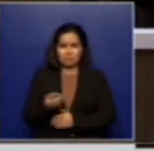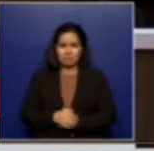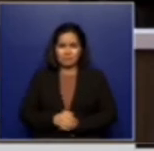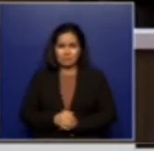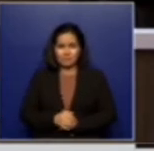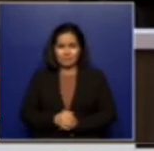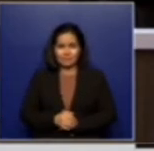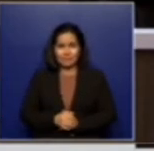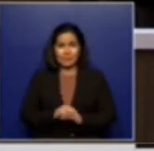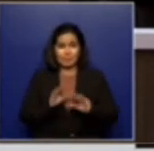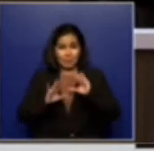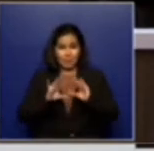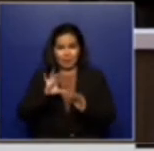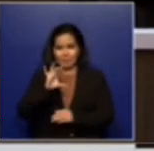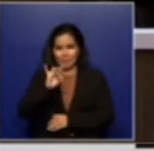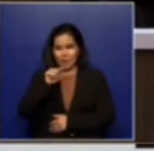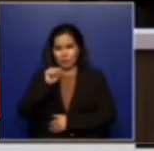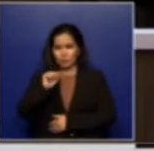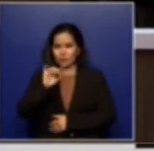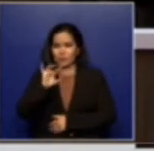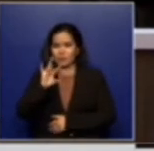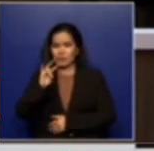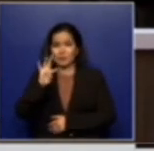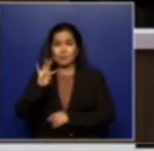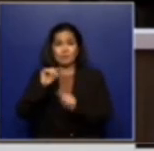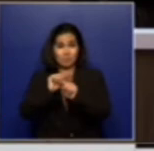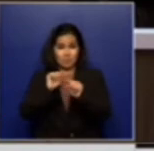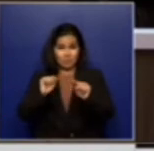ล้านบาทเท่านั้นเองค่ะท่านประธานคิดเป็น8.7 4